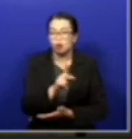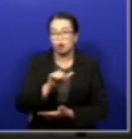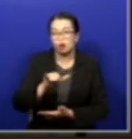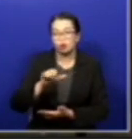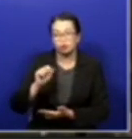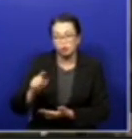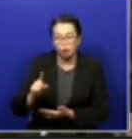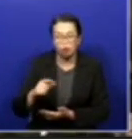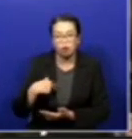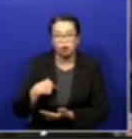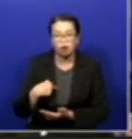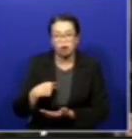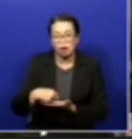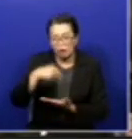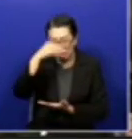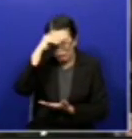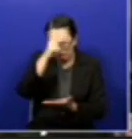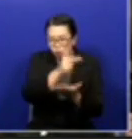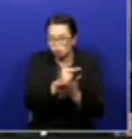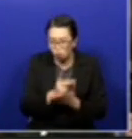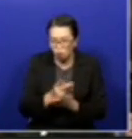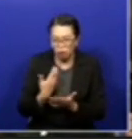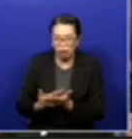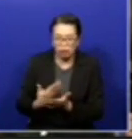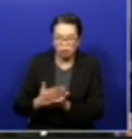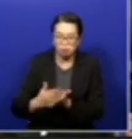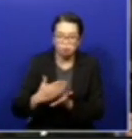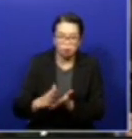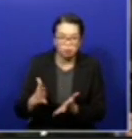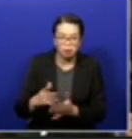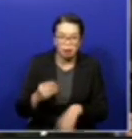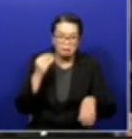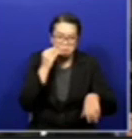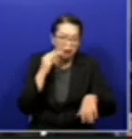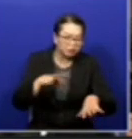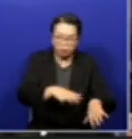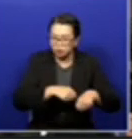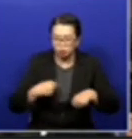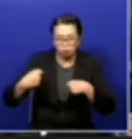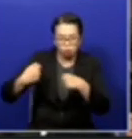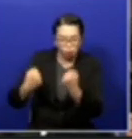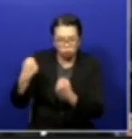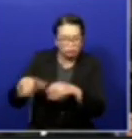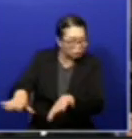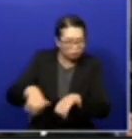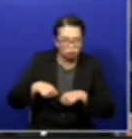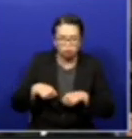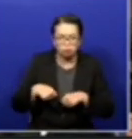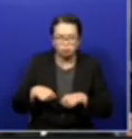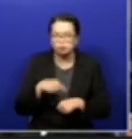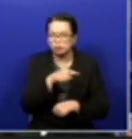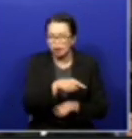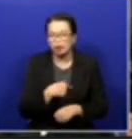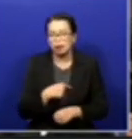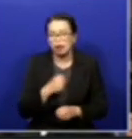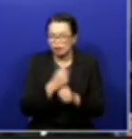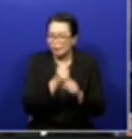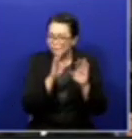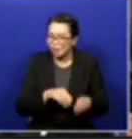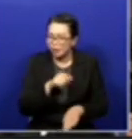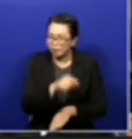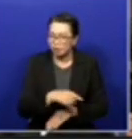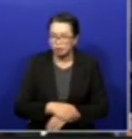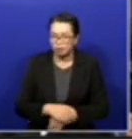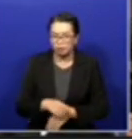ด็กนักเรียนกู้ยืมมีบ้านยึดบ้านมีรถยึดรถทำอย่างนี้บ้างสิครับท่านอย่าดู